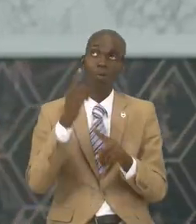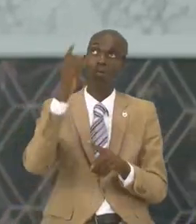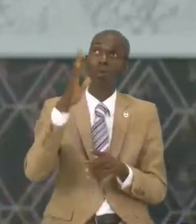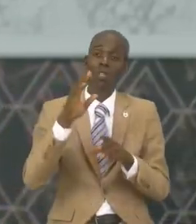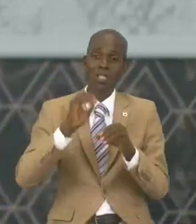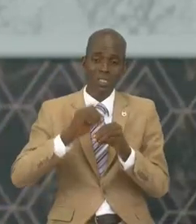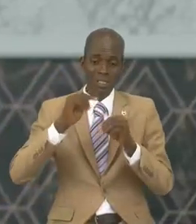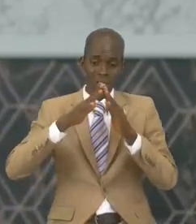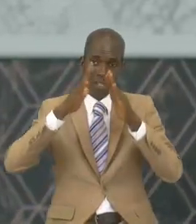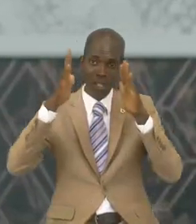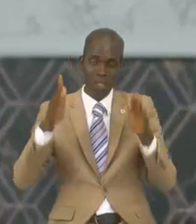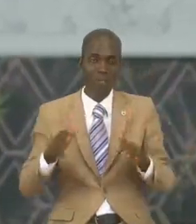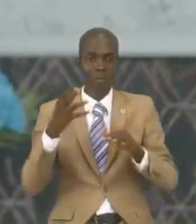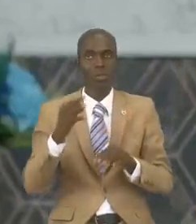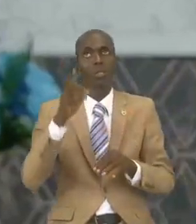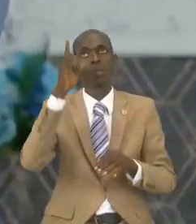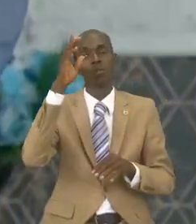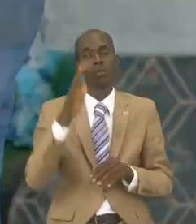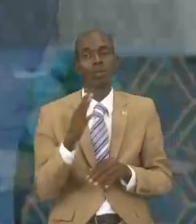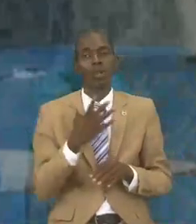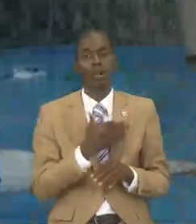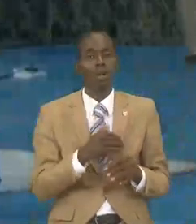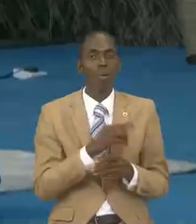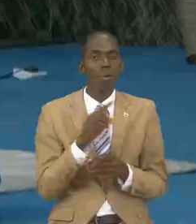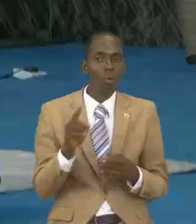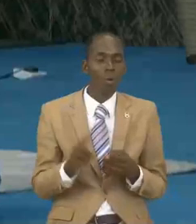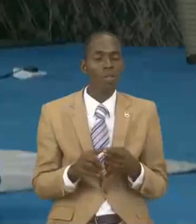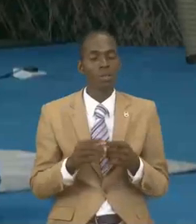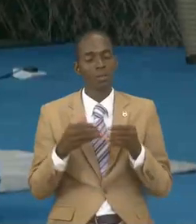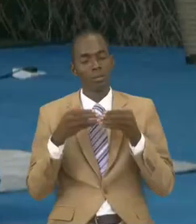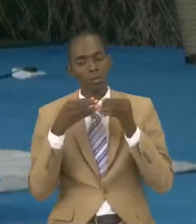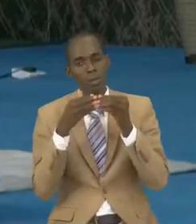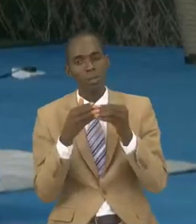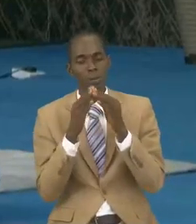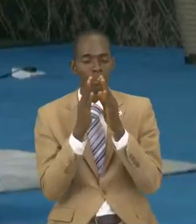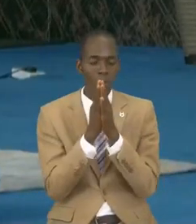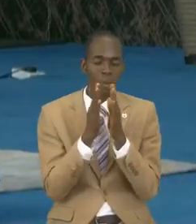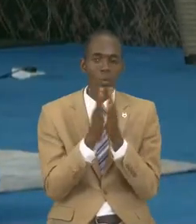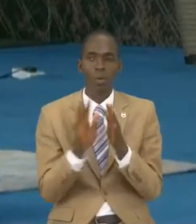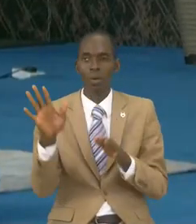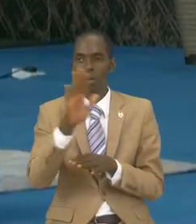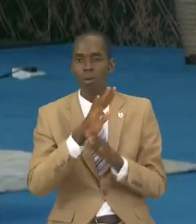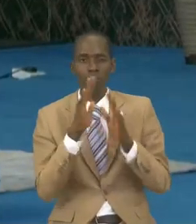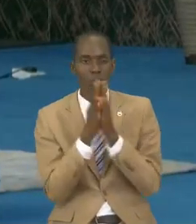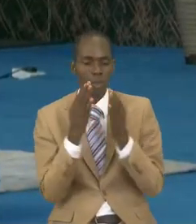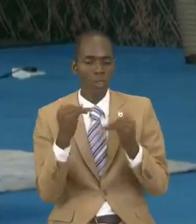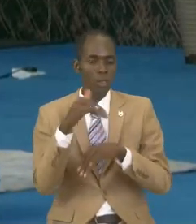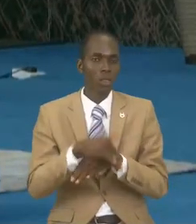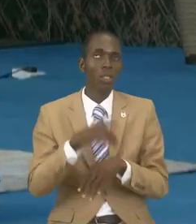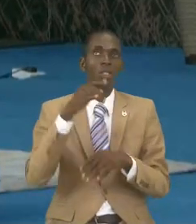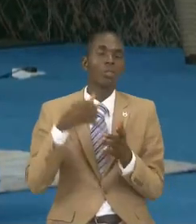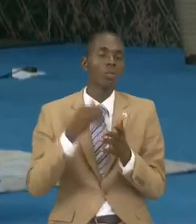il a volé l'argent de Dieu, il a volé dans la maison de Dieu. Et lorsqu'on dirige la prière, il va dire que, frère,